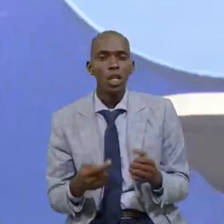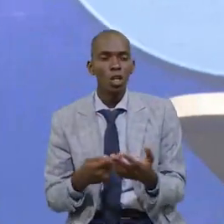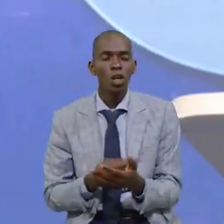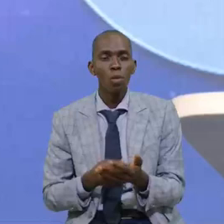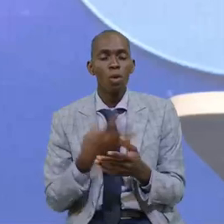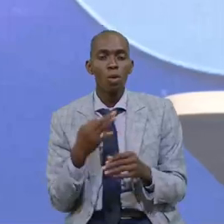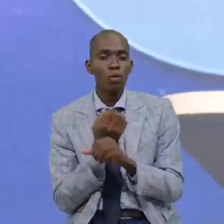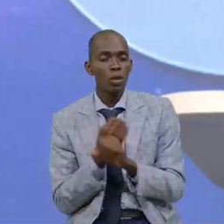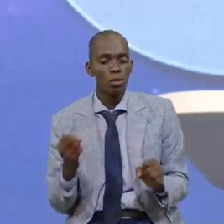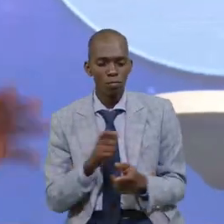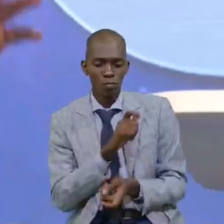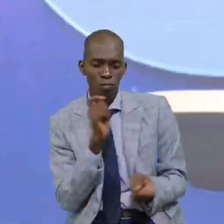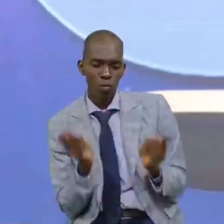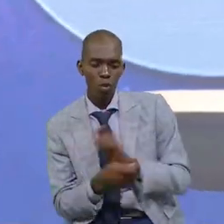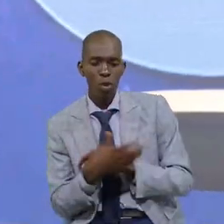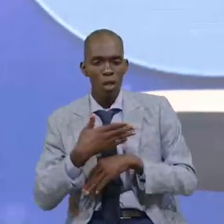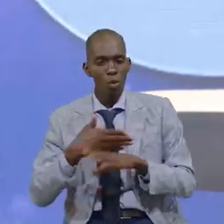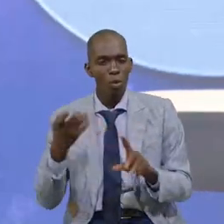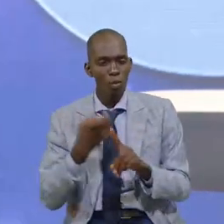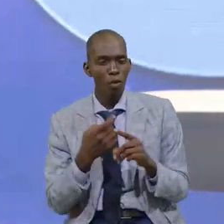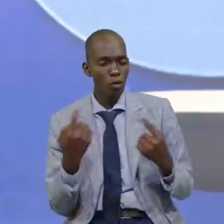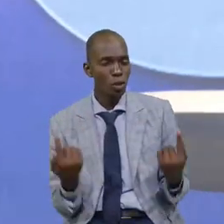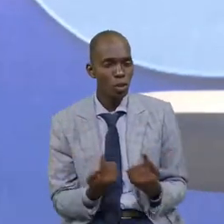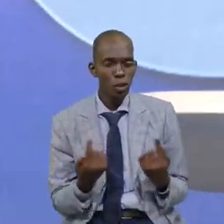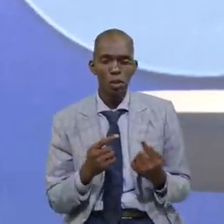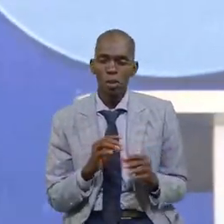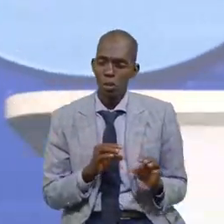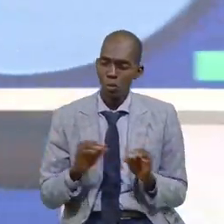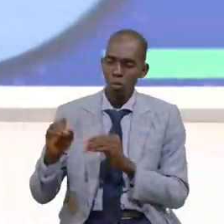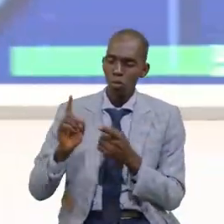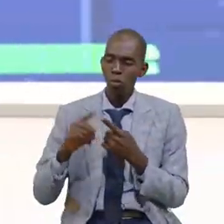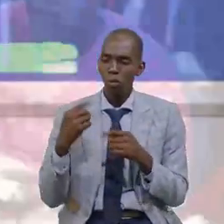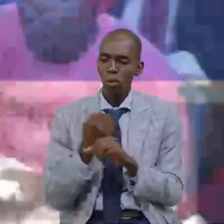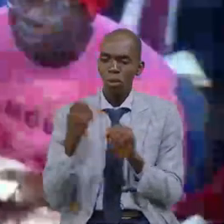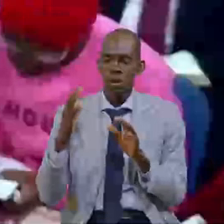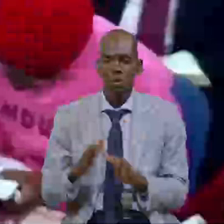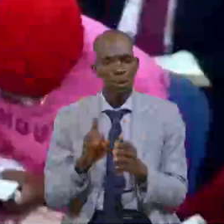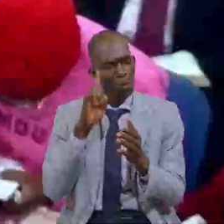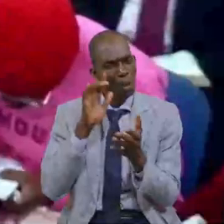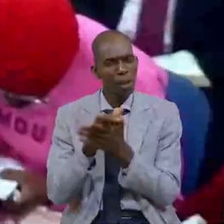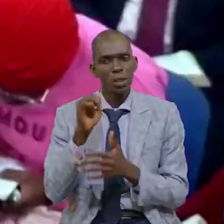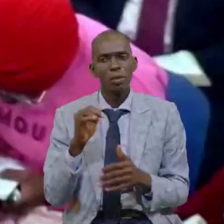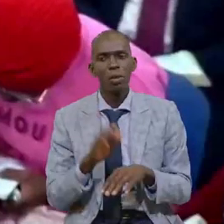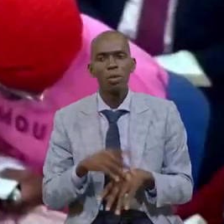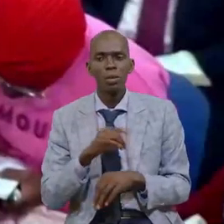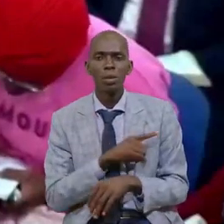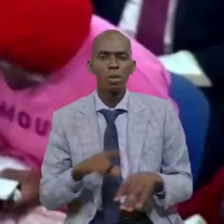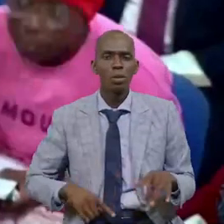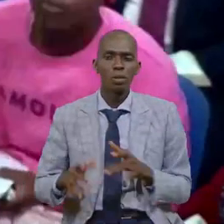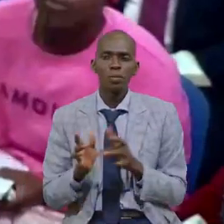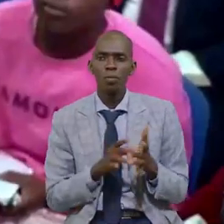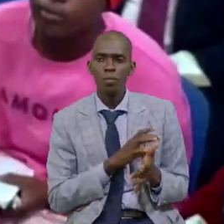l'évangile du salut, se détourner de ses péchés et se tourner vers le Sauveur, croire au